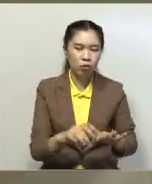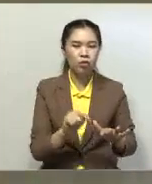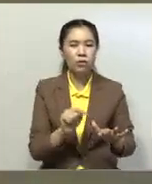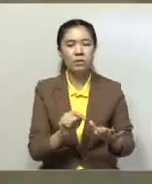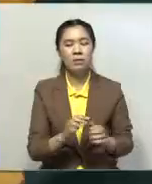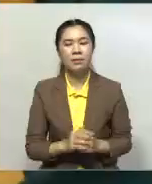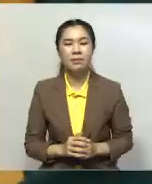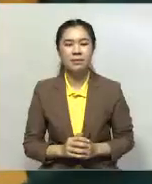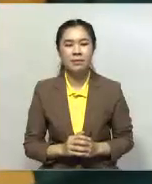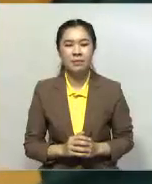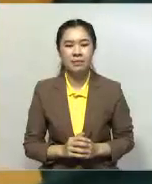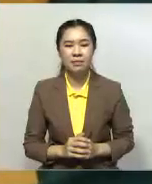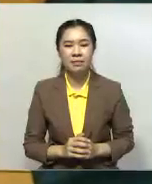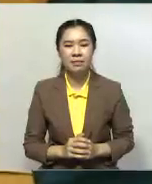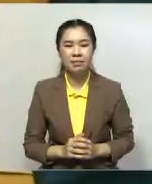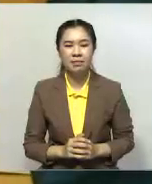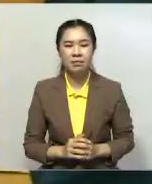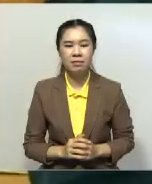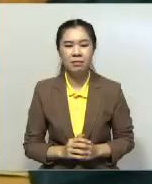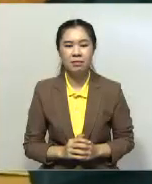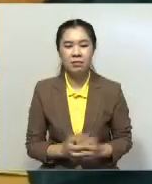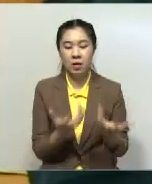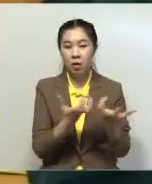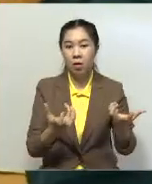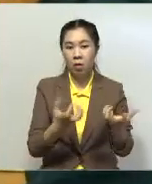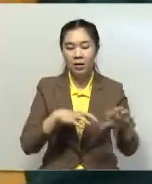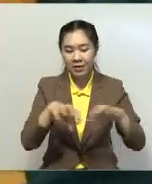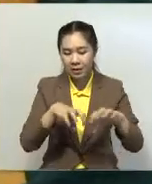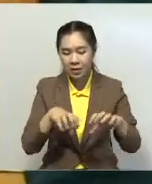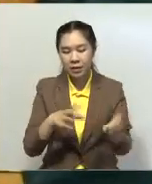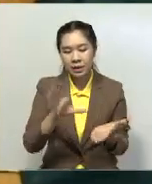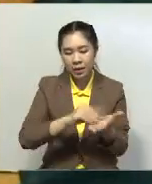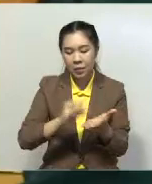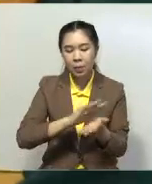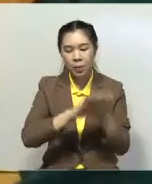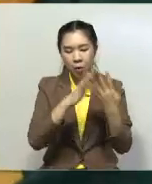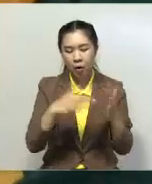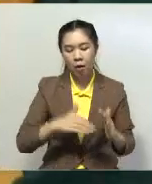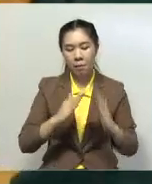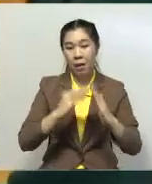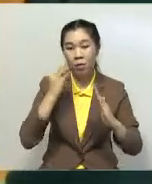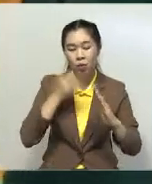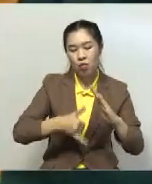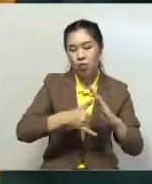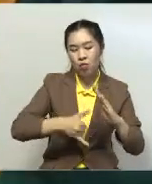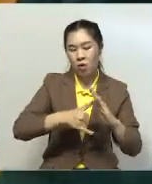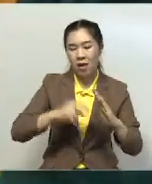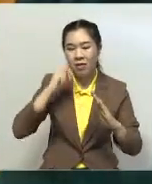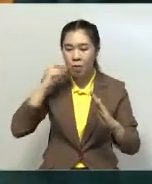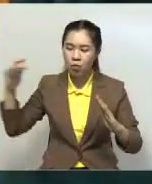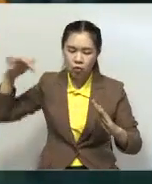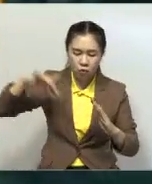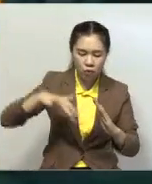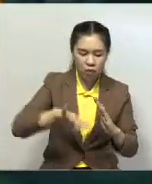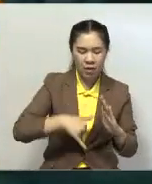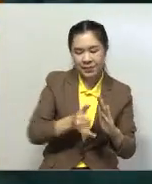าปุ๊บพอประมาณก็เก็บข้าวของเสร็จแล้วก็จะออกมาก็ออกมาไม่ได้แล้วออกมาไม่ได้คือว่าน้ำมันเชี่ยวมากแล้วก็ชาวบ้